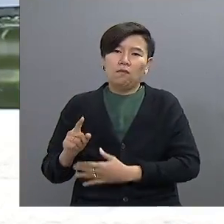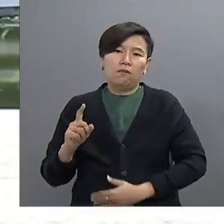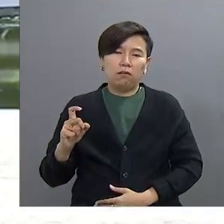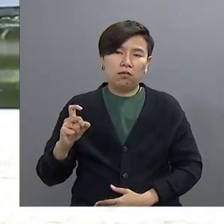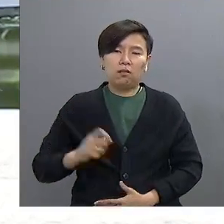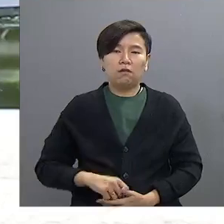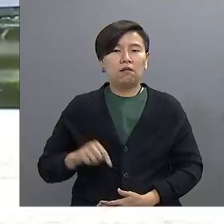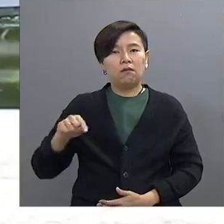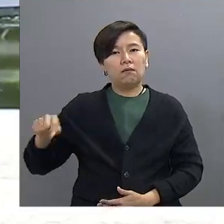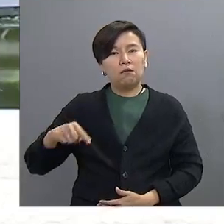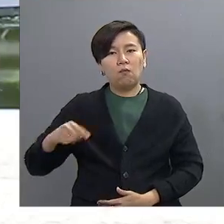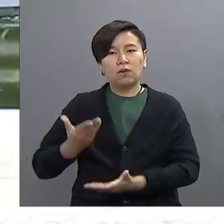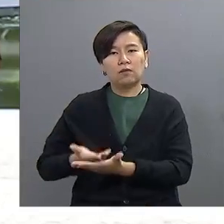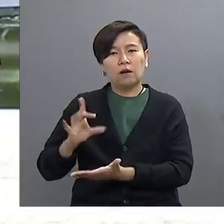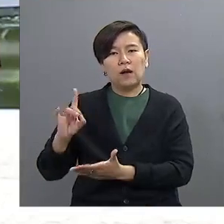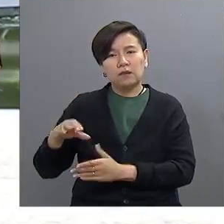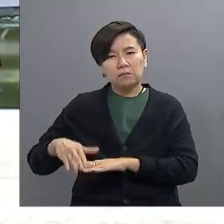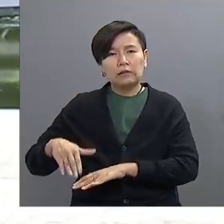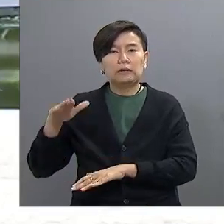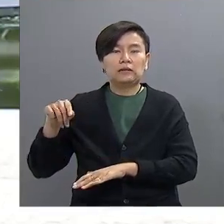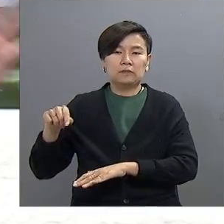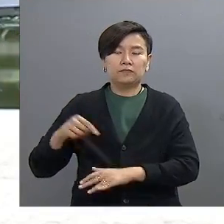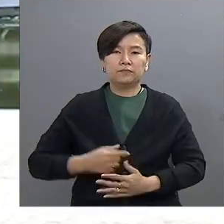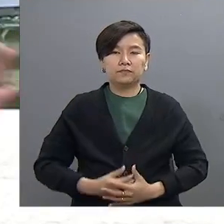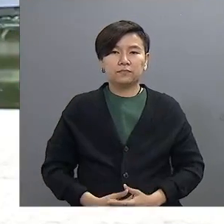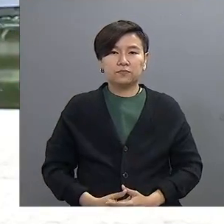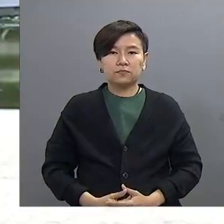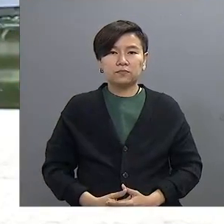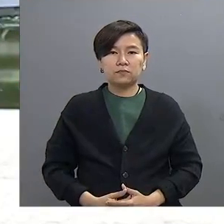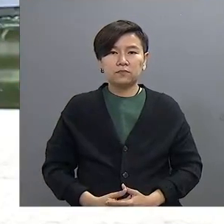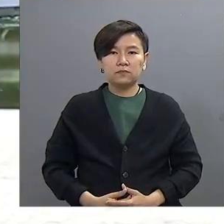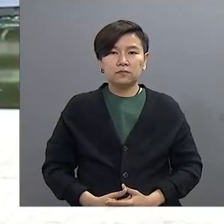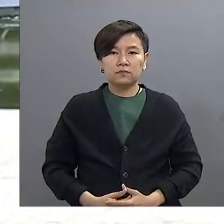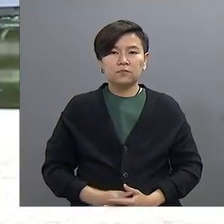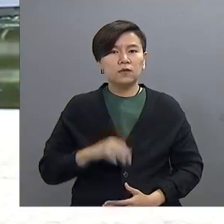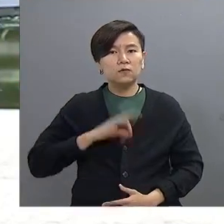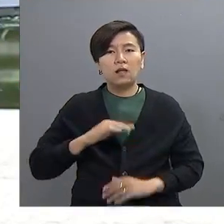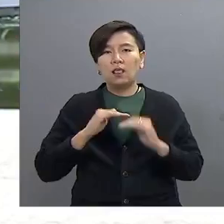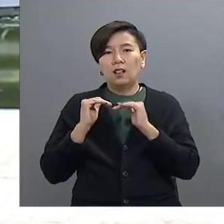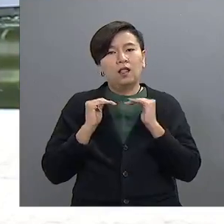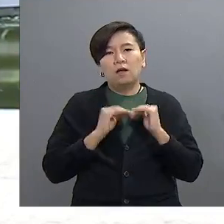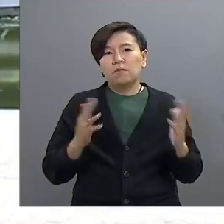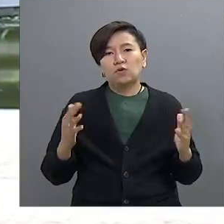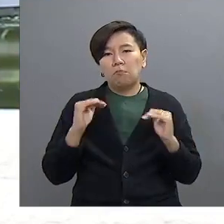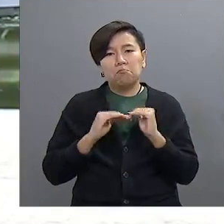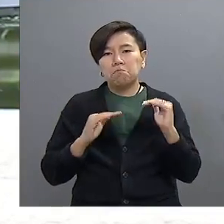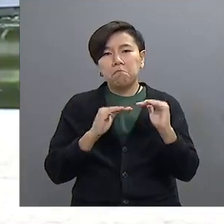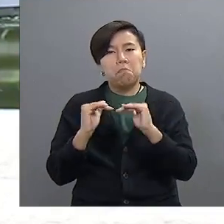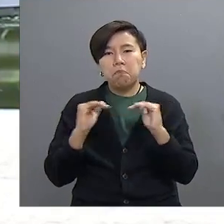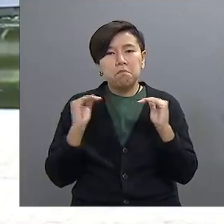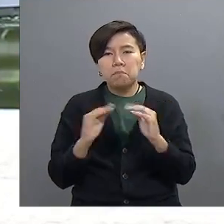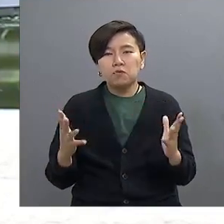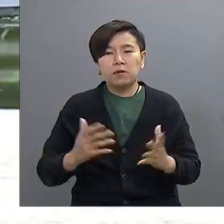ขายเกินราคา80บาทอยู่ดีแล้วก็ยังไม่เกิดความเป็นธรรมของผู้ค้าด้วยนะคะเรื่อง